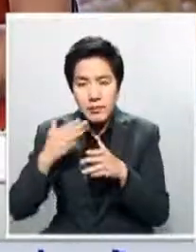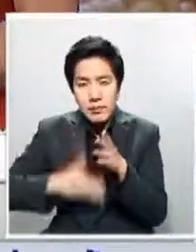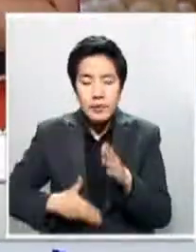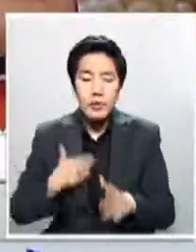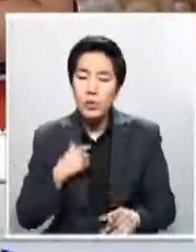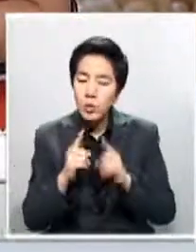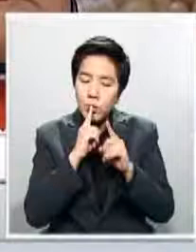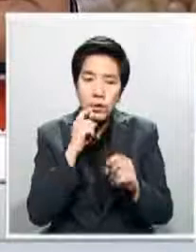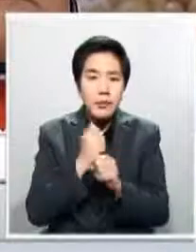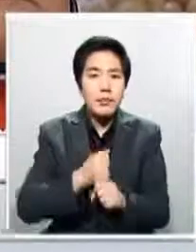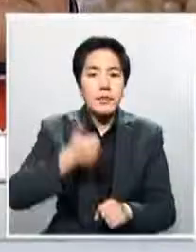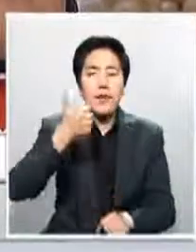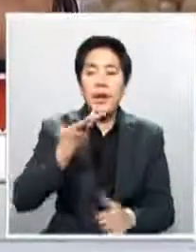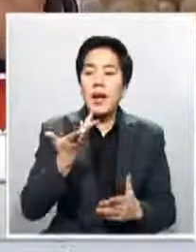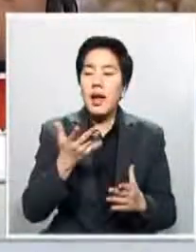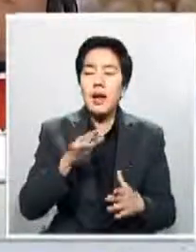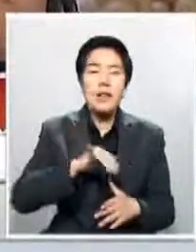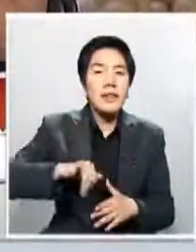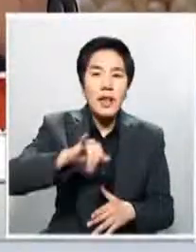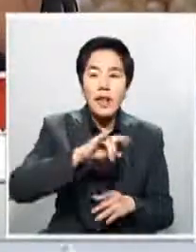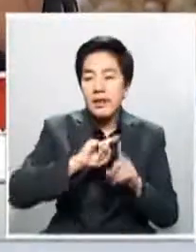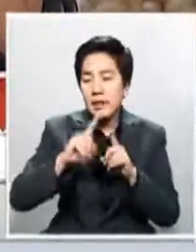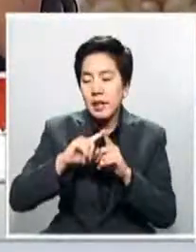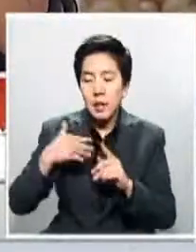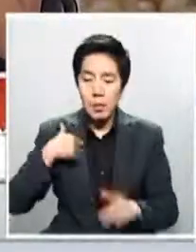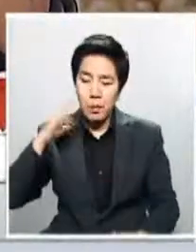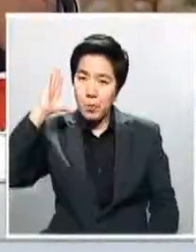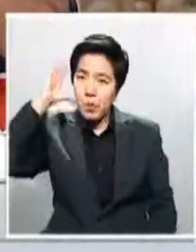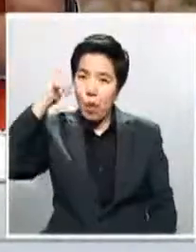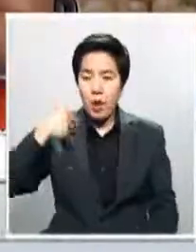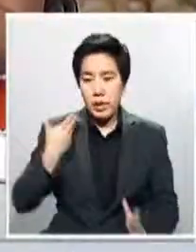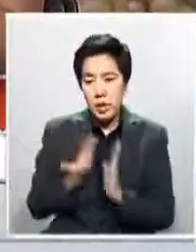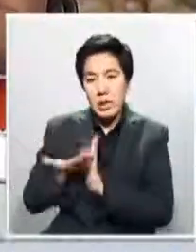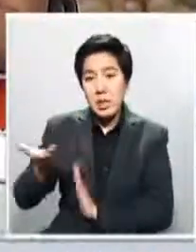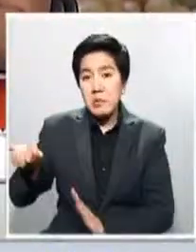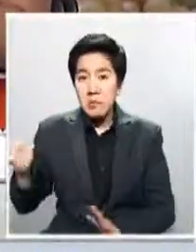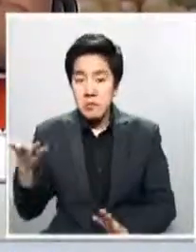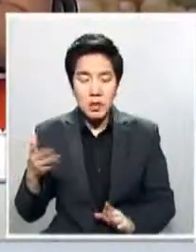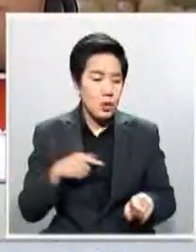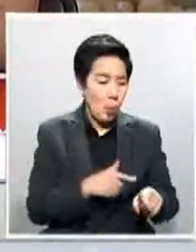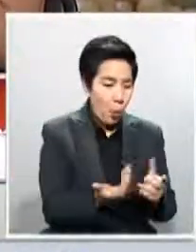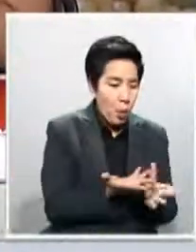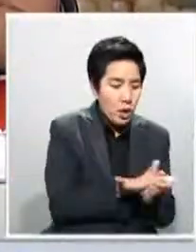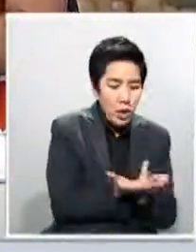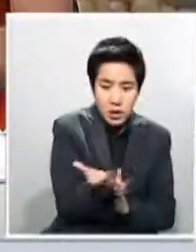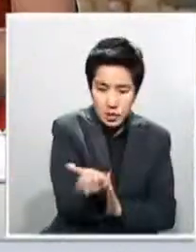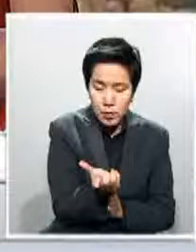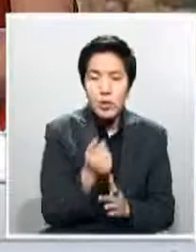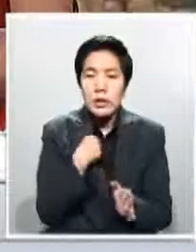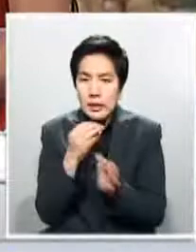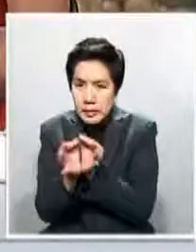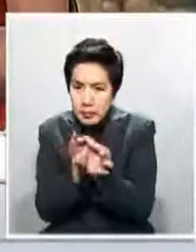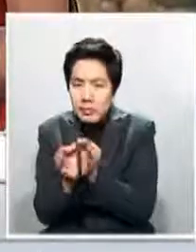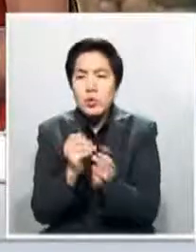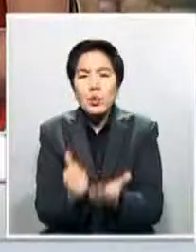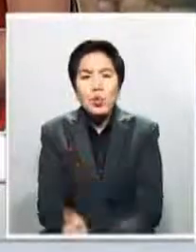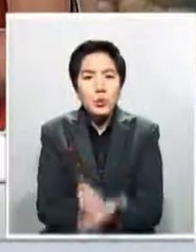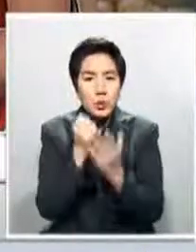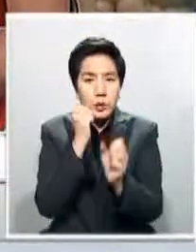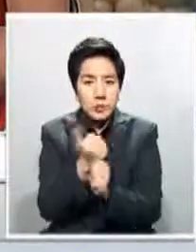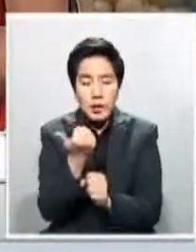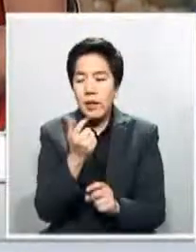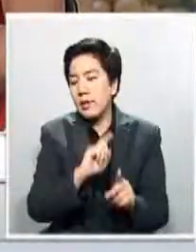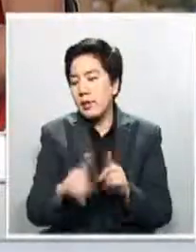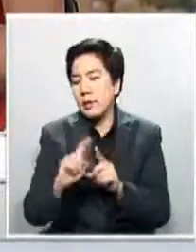้ นะครับ ทายาท ฮะ ทายาทสมมติว่าพ่อไม่ได้เป็นหนี้แต่ลูกเป็นหนี ้ก็ไปคุยได้ เคลียร์ได้เหมือนกัน ไปคุยได้ลูกหลานเหล